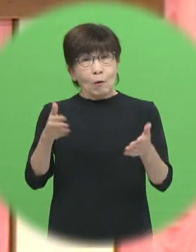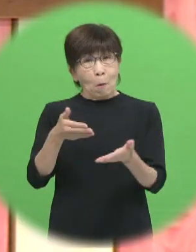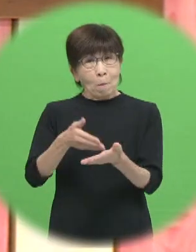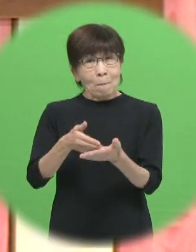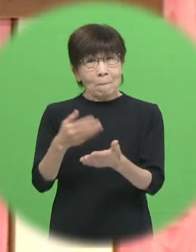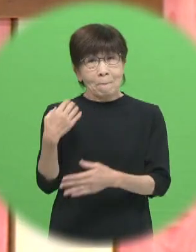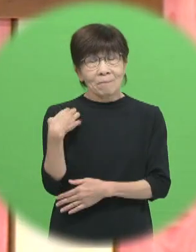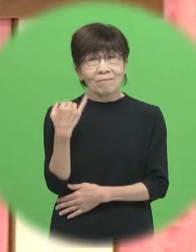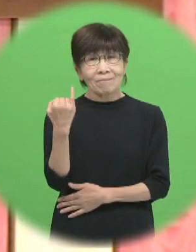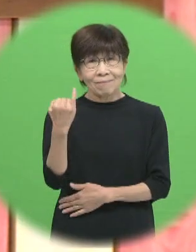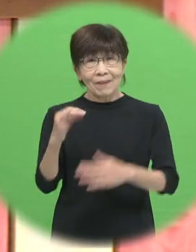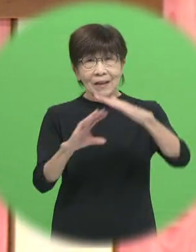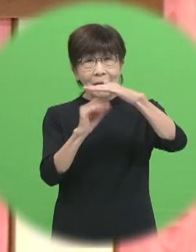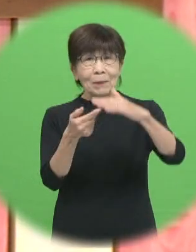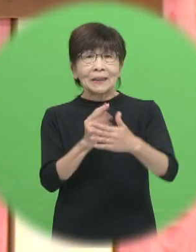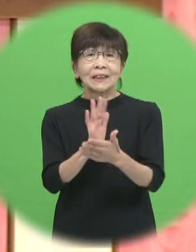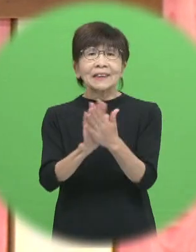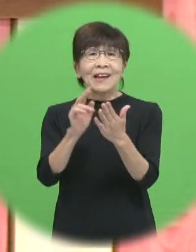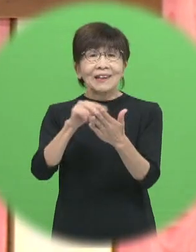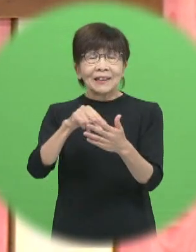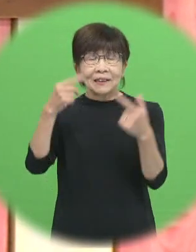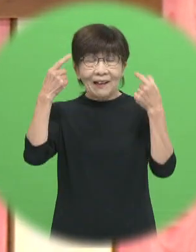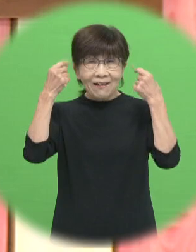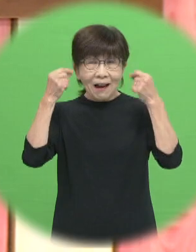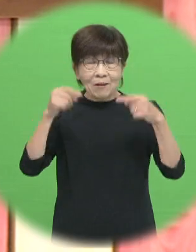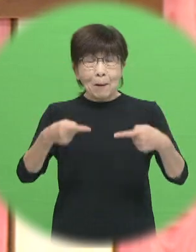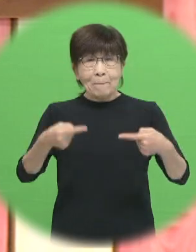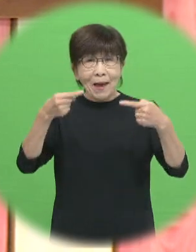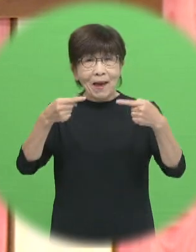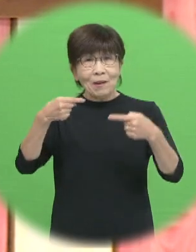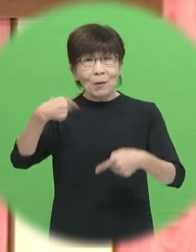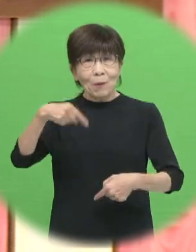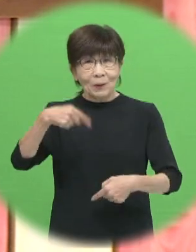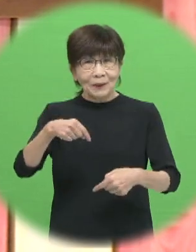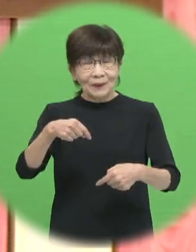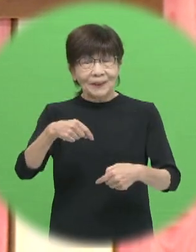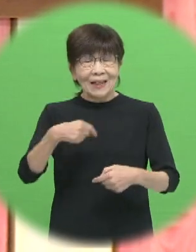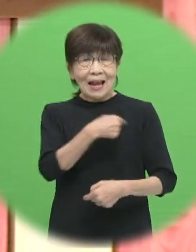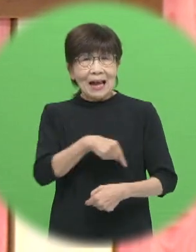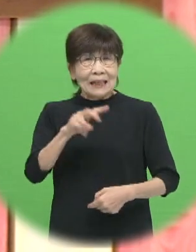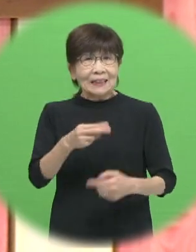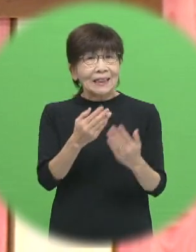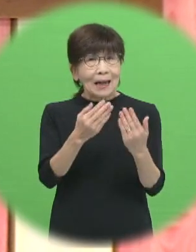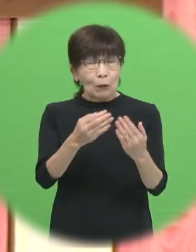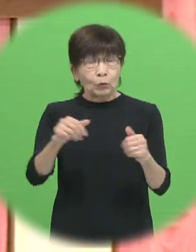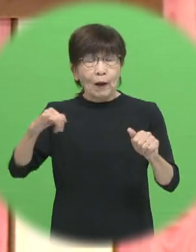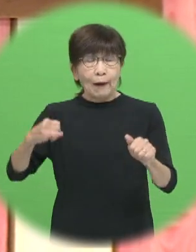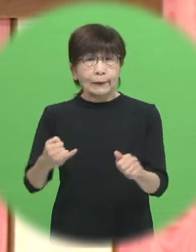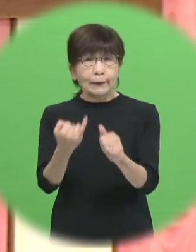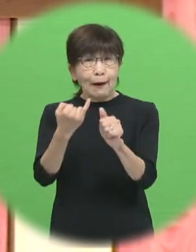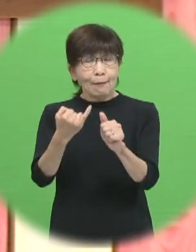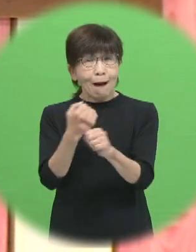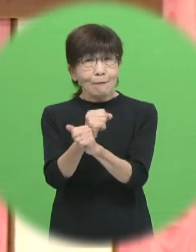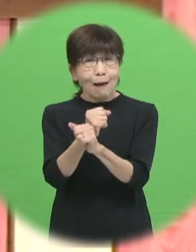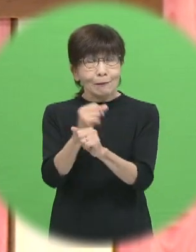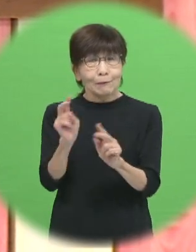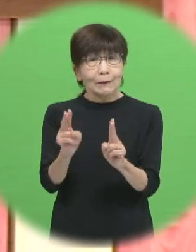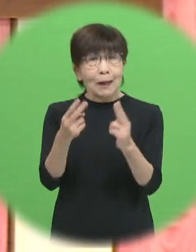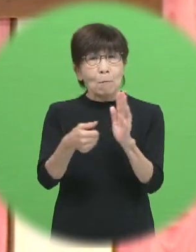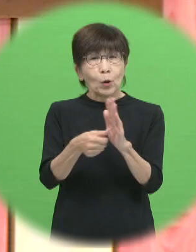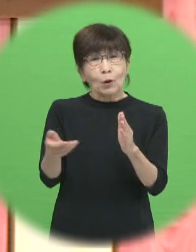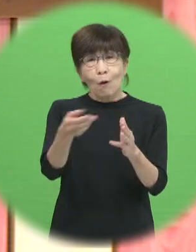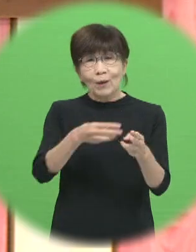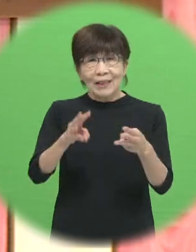ただくのは山梨県立大学名誉教授で心理学ジェンダー研究が専門の池田雅子さんです。よろしくお